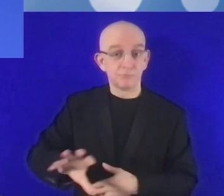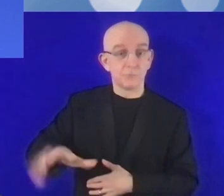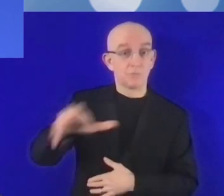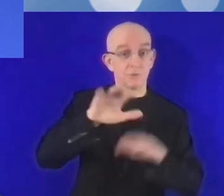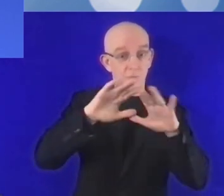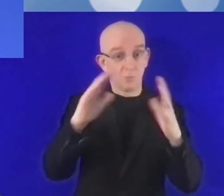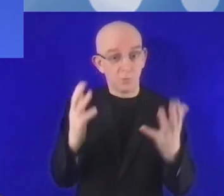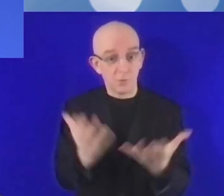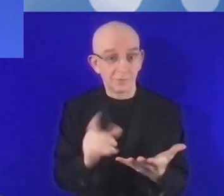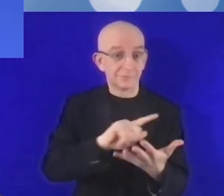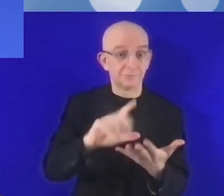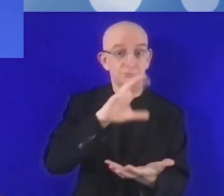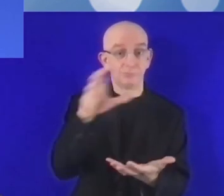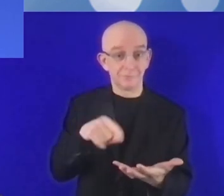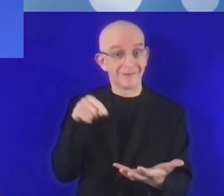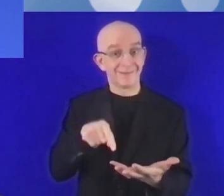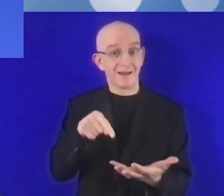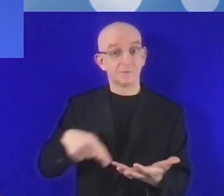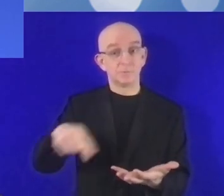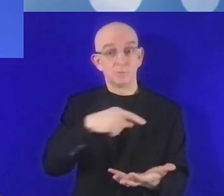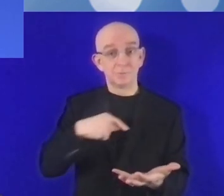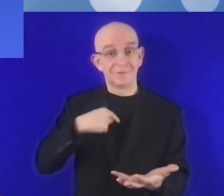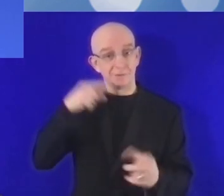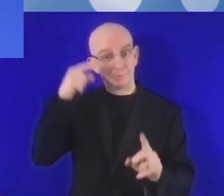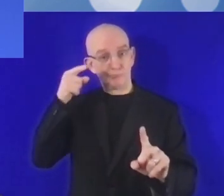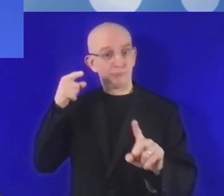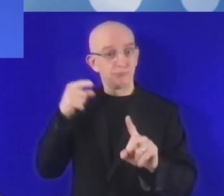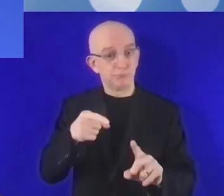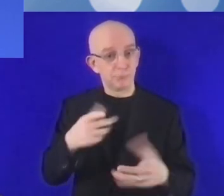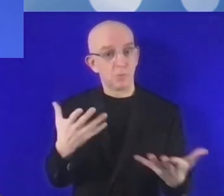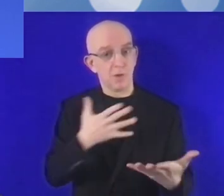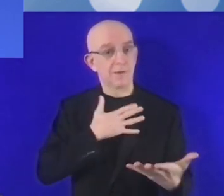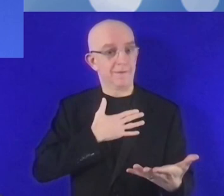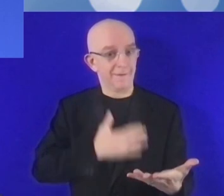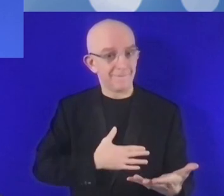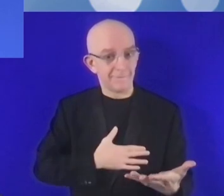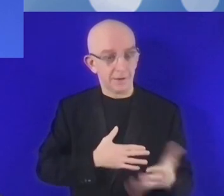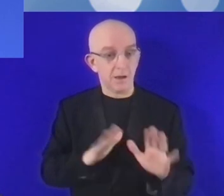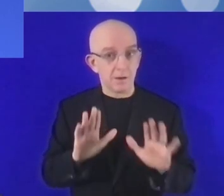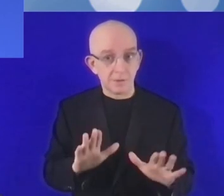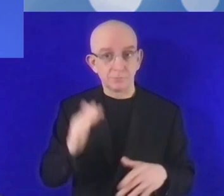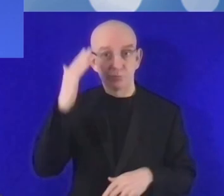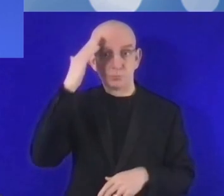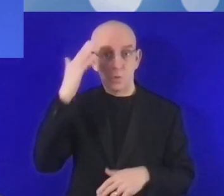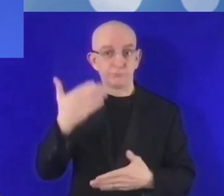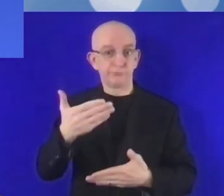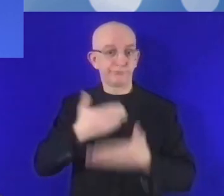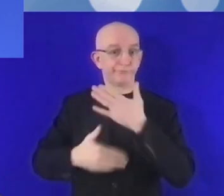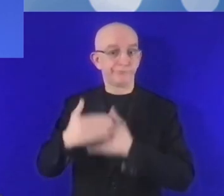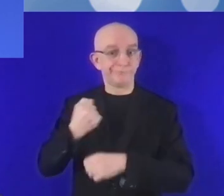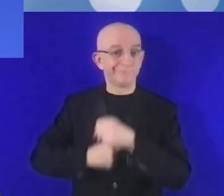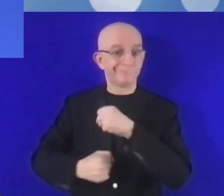这是一个非常高兴的波兰和积极参加，在